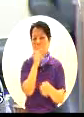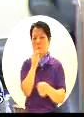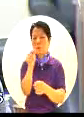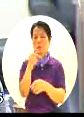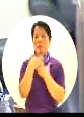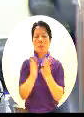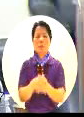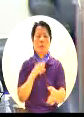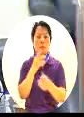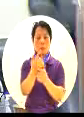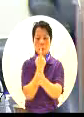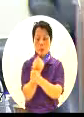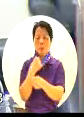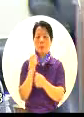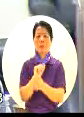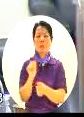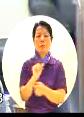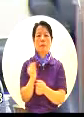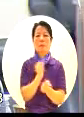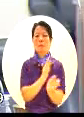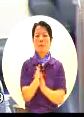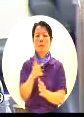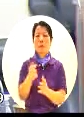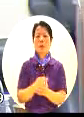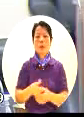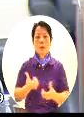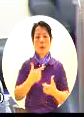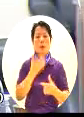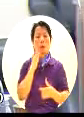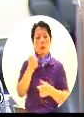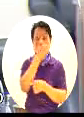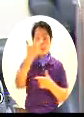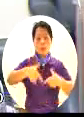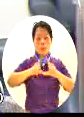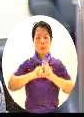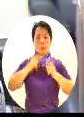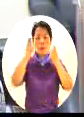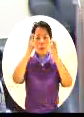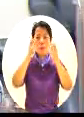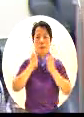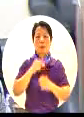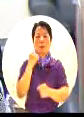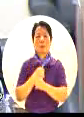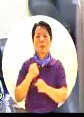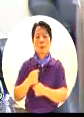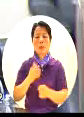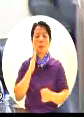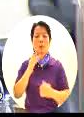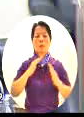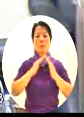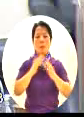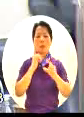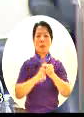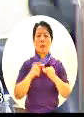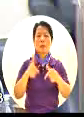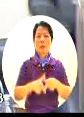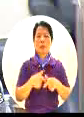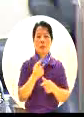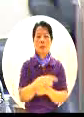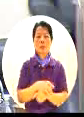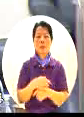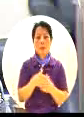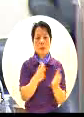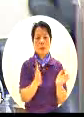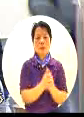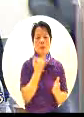我们这青年朋友哈啊回高雄就业的机会。我也感觉讲，伫咱市中心啦，哈，一方面可以打